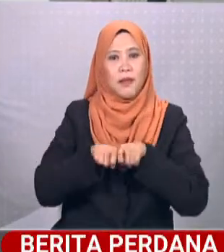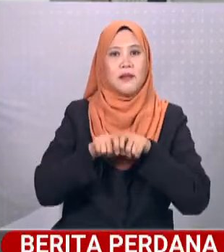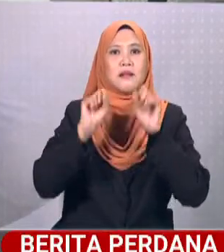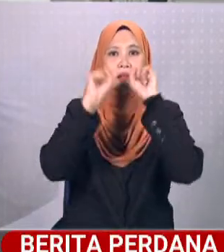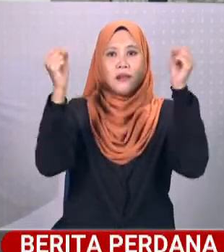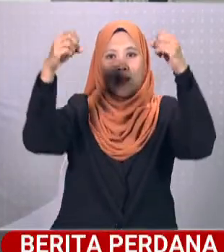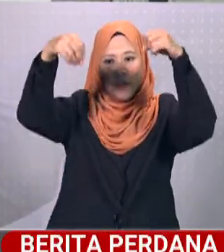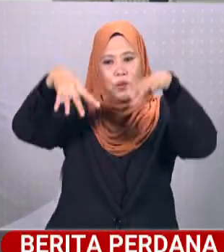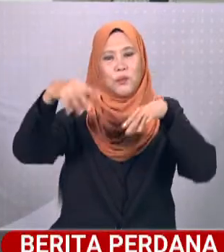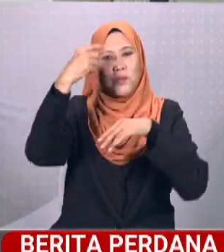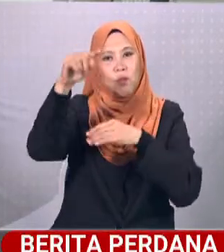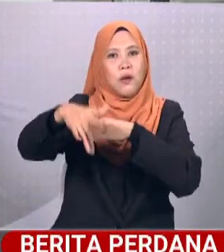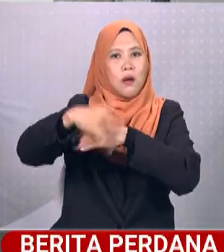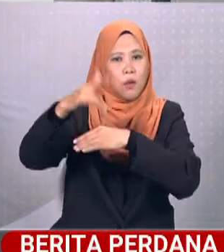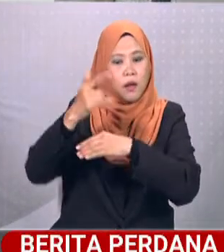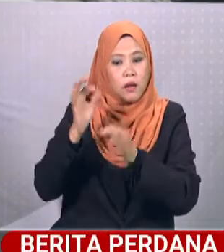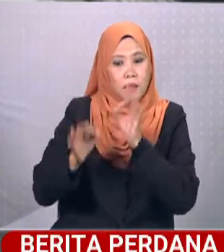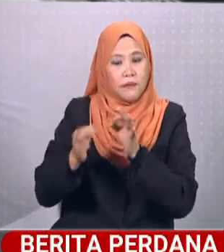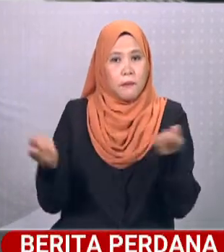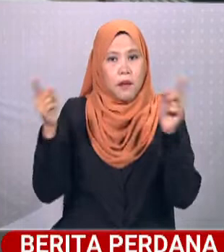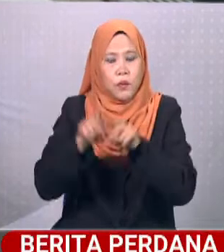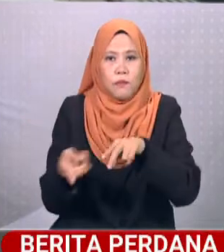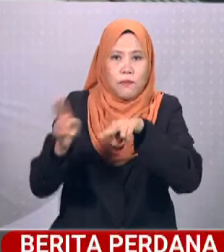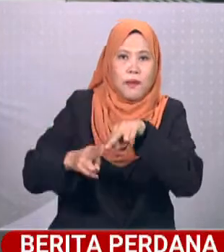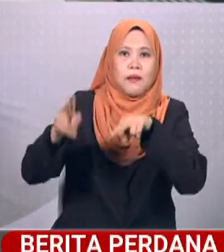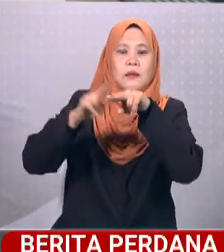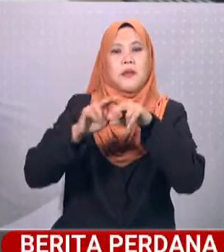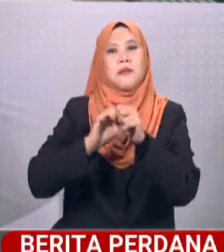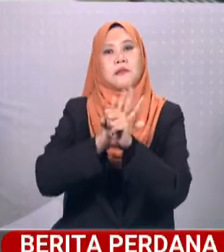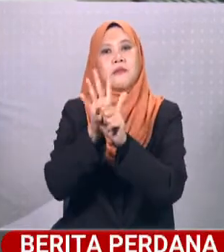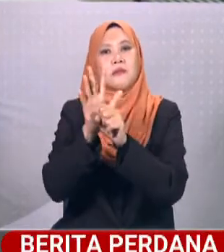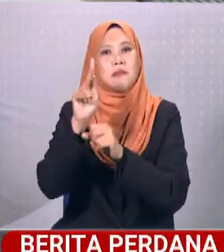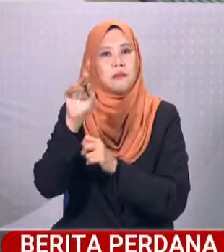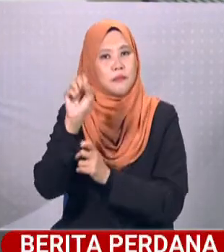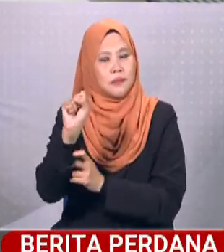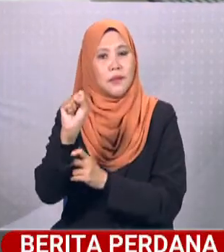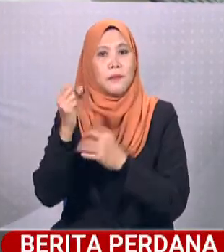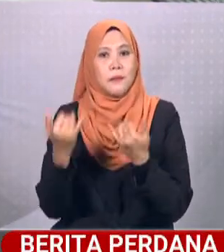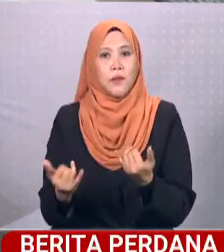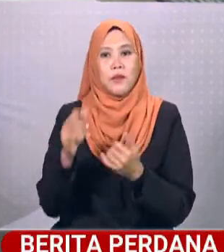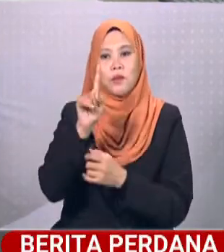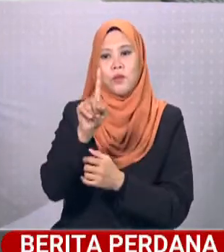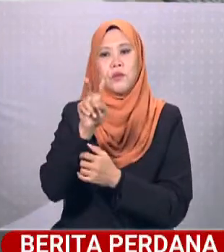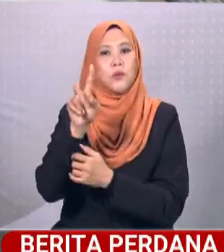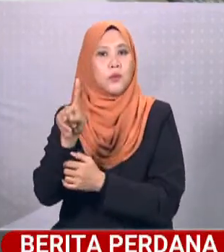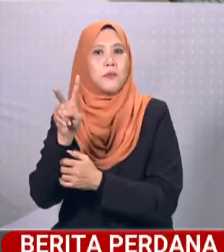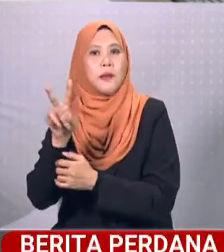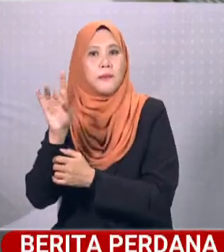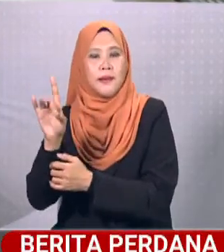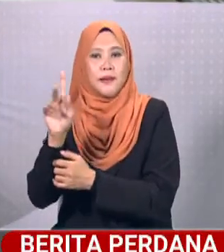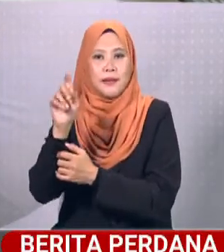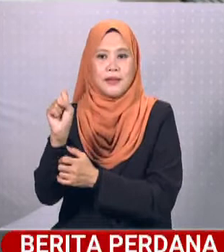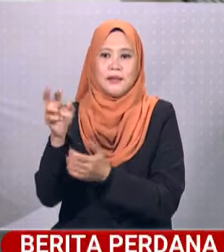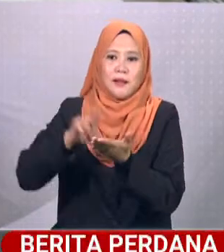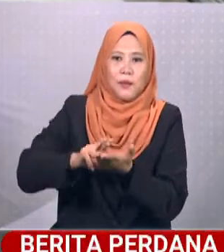Maracana sebagai langkah awal jika berlaku peningkatan kes COVID-19. Setakat ini, 1,128 kes